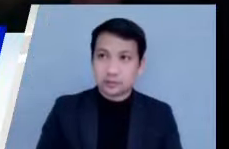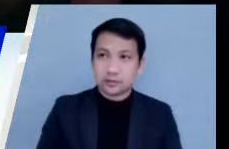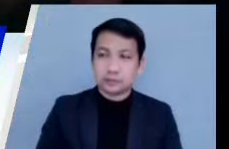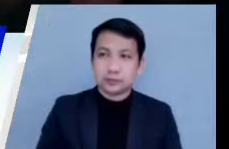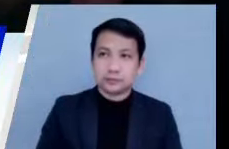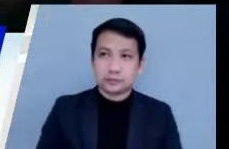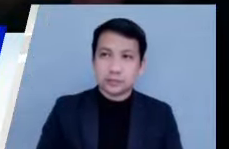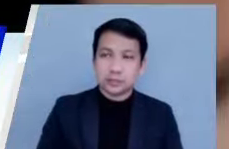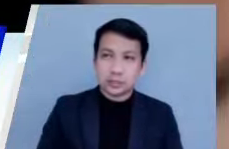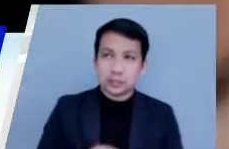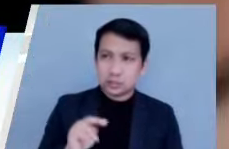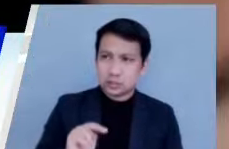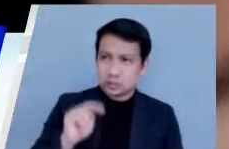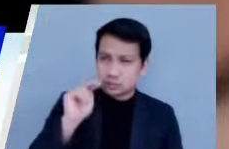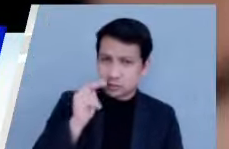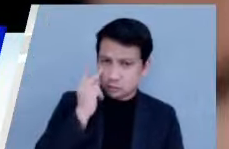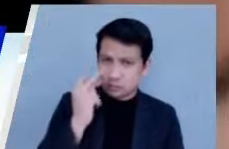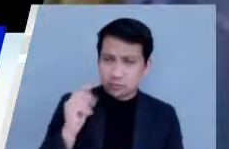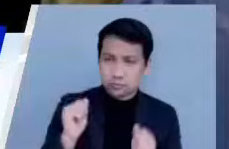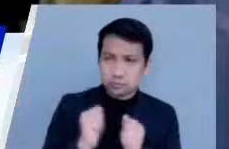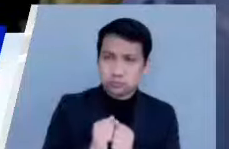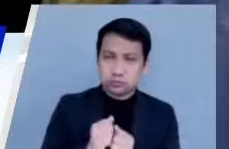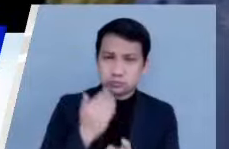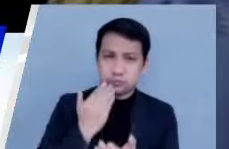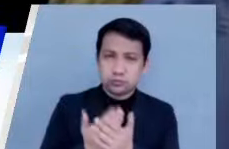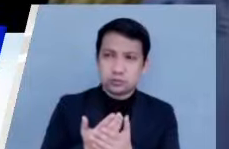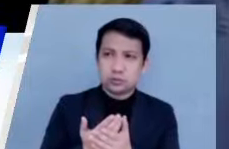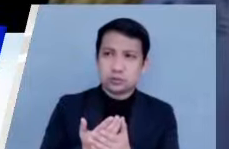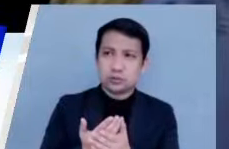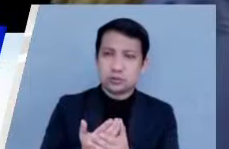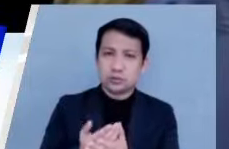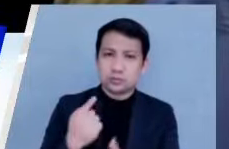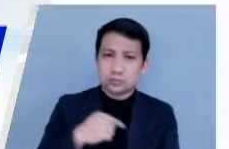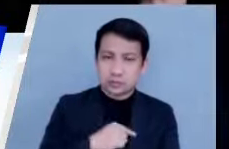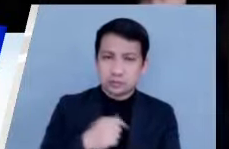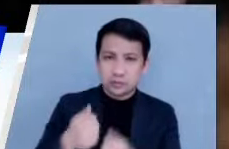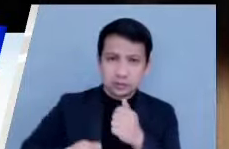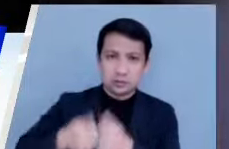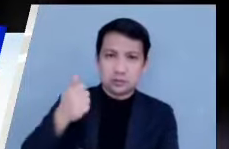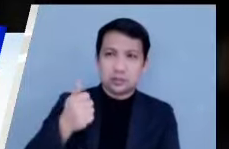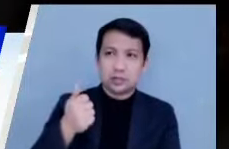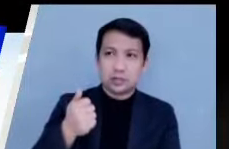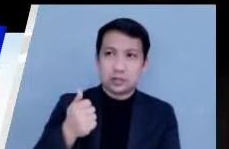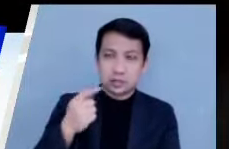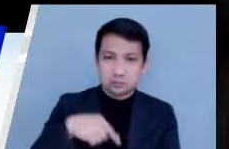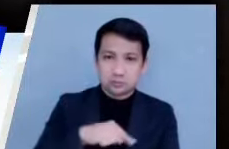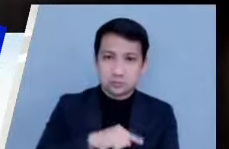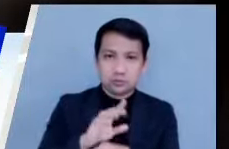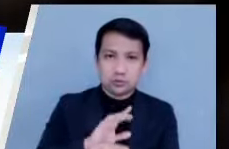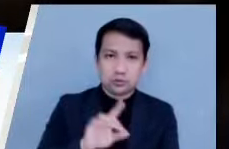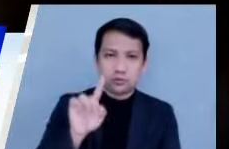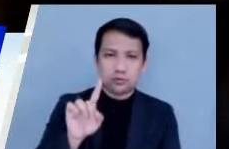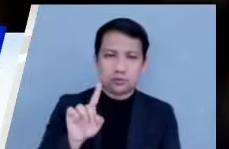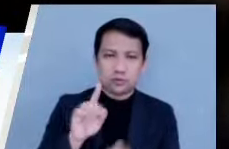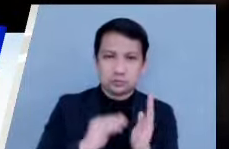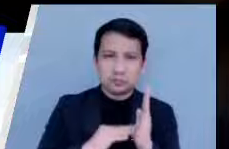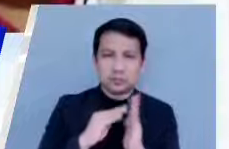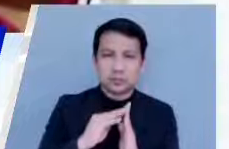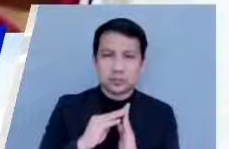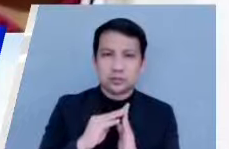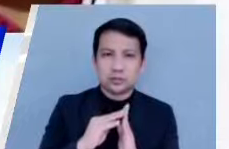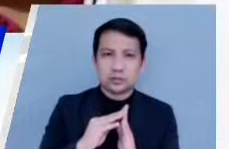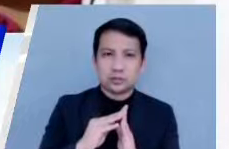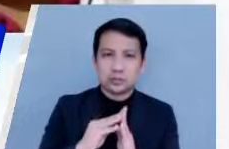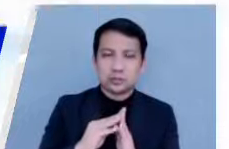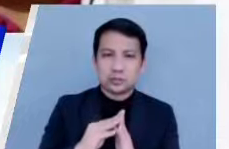doon nila natanggap ang good news na na-surpass na ng pelikula ang 1 billion gross sales